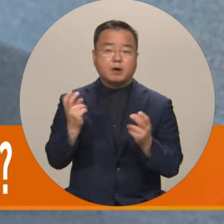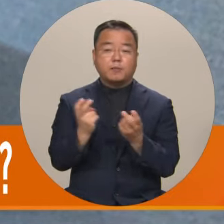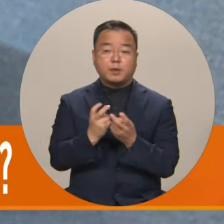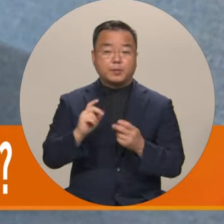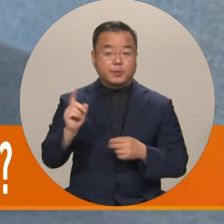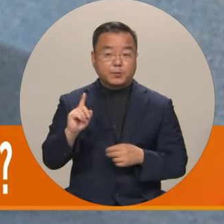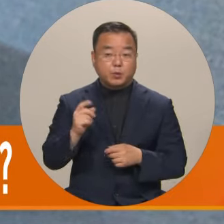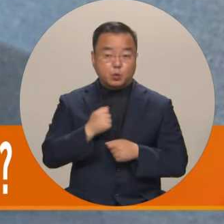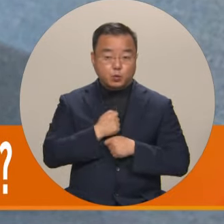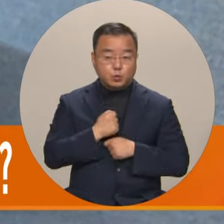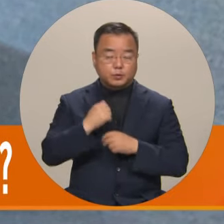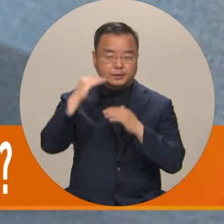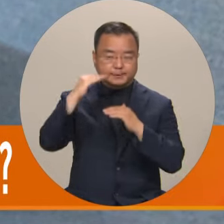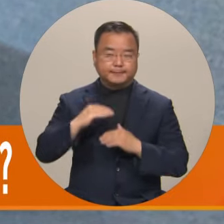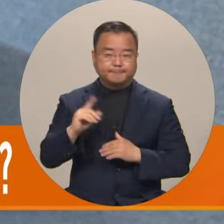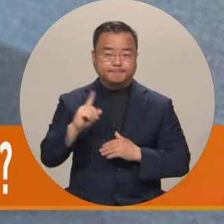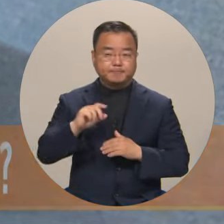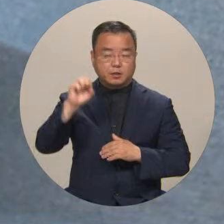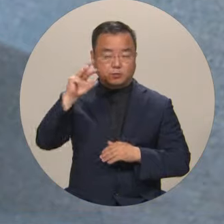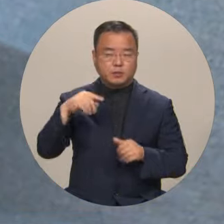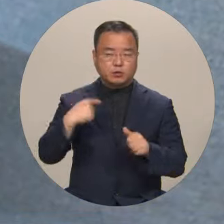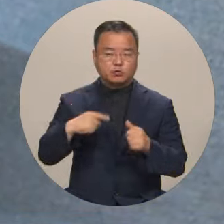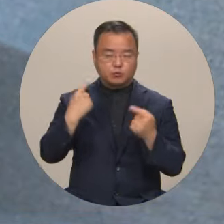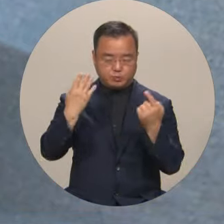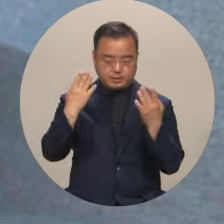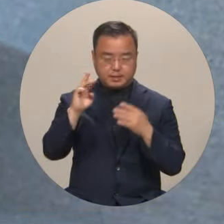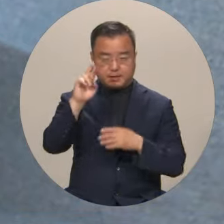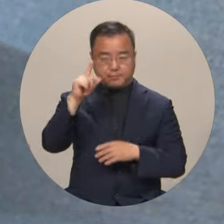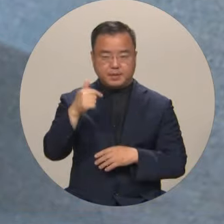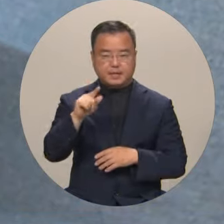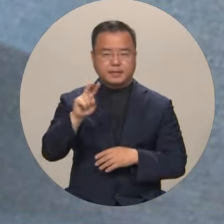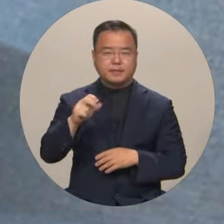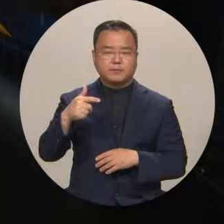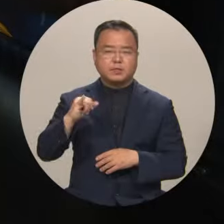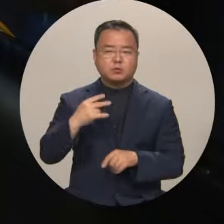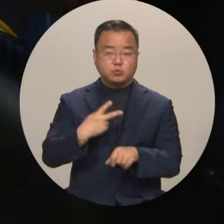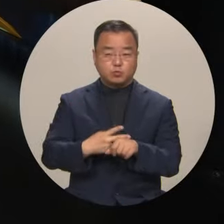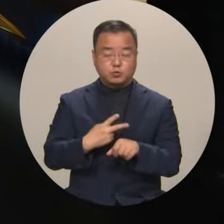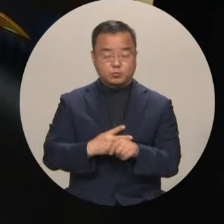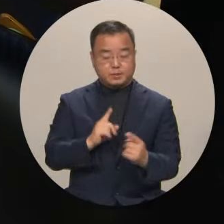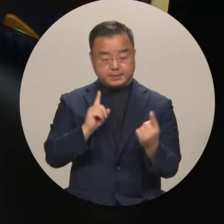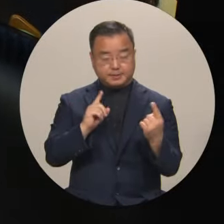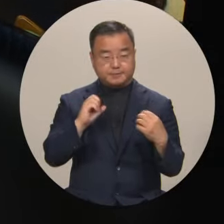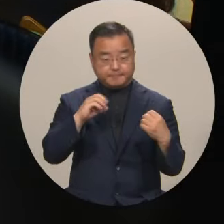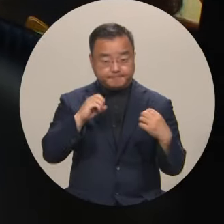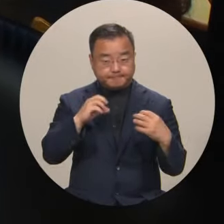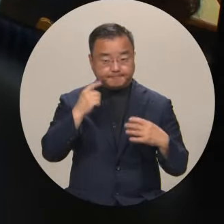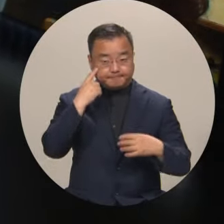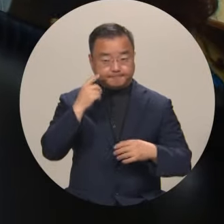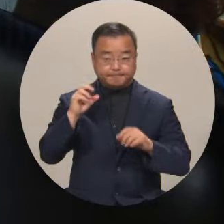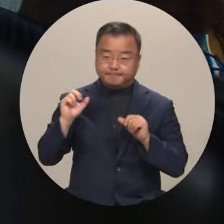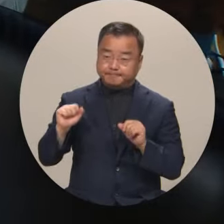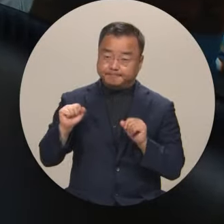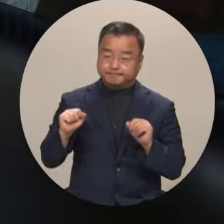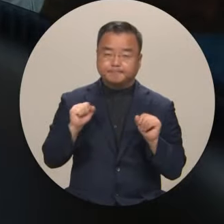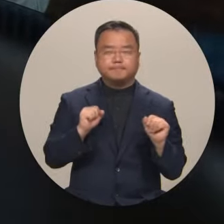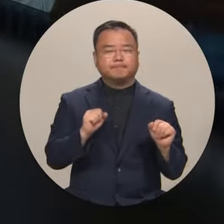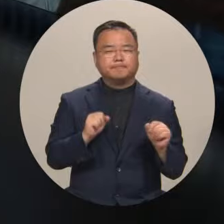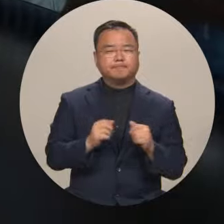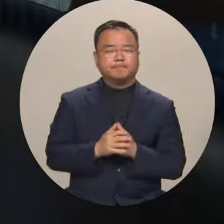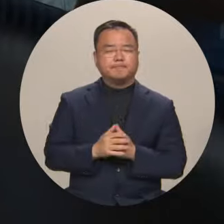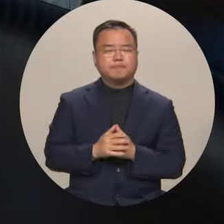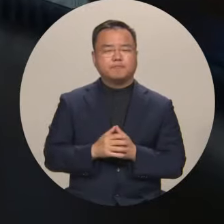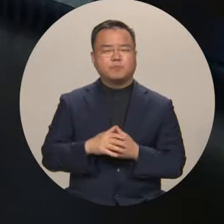주의해야 했지 광주교육대학교 박남기 교수와 제법입니다 교수님 어서 오세요네 반갑습니다 네 워낙에이